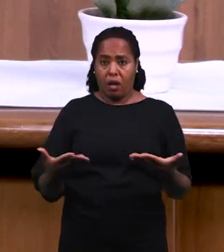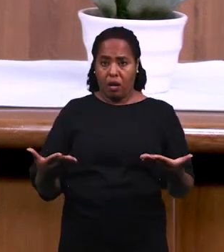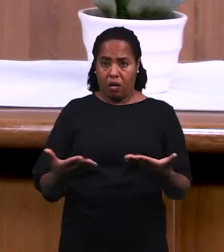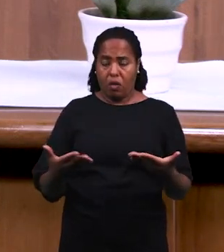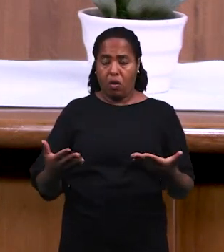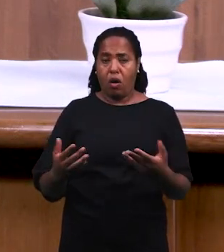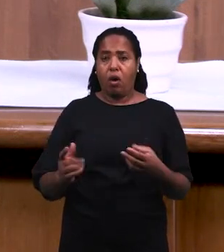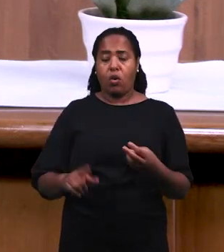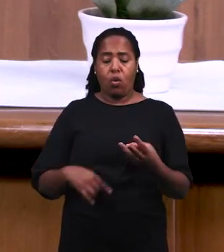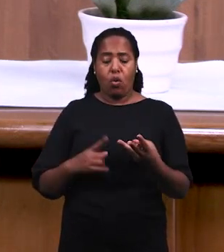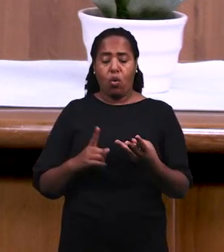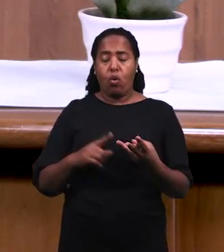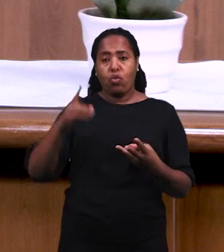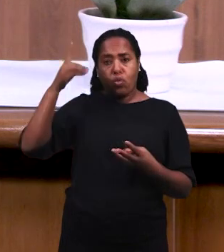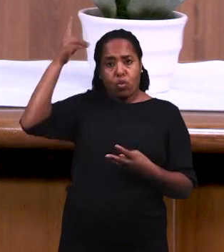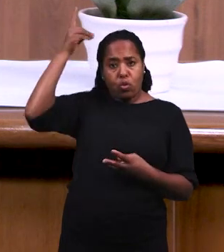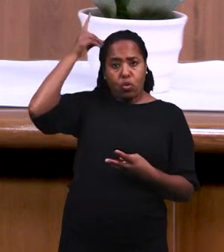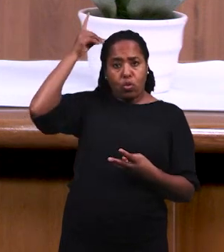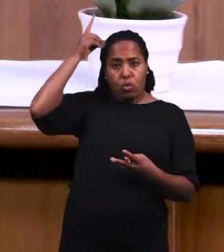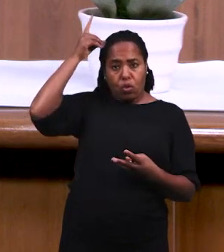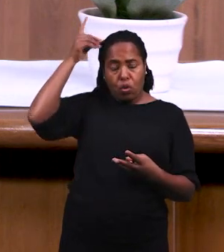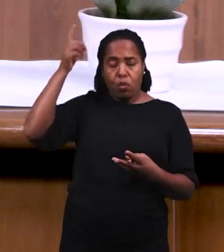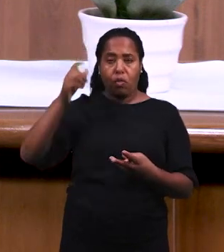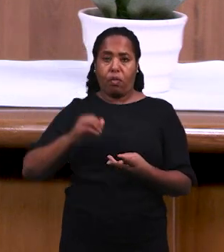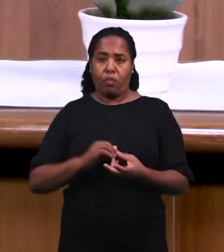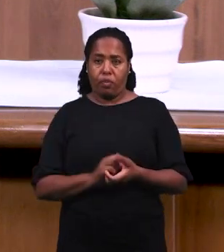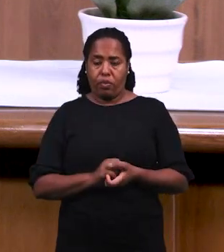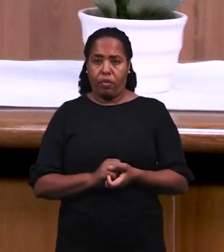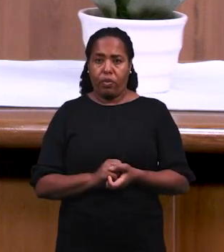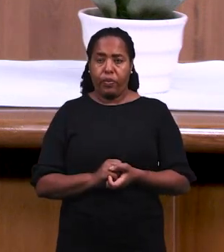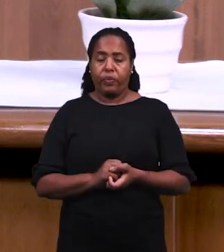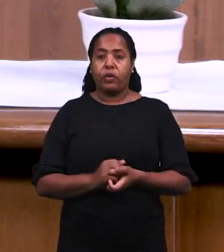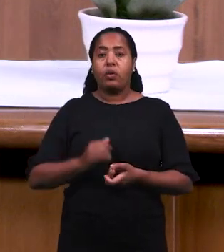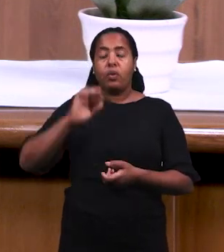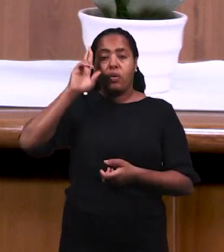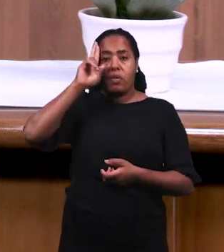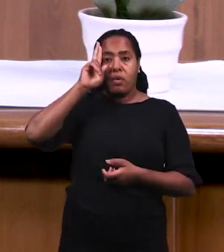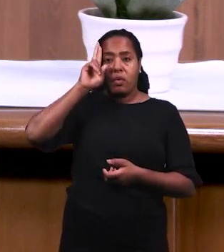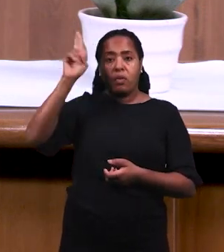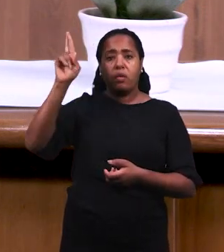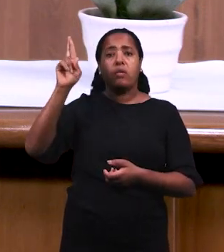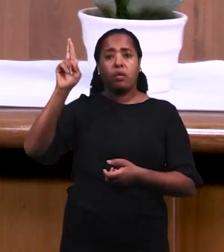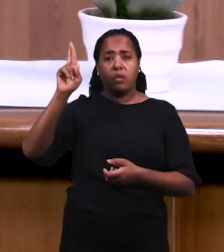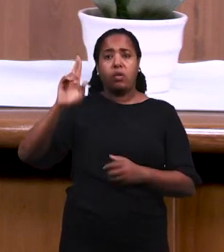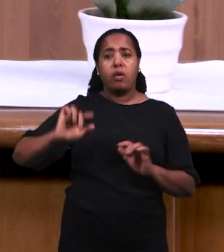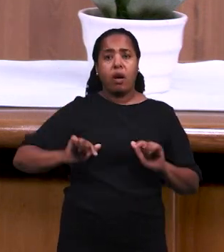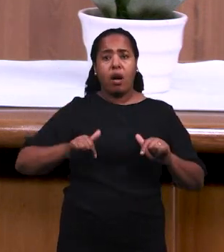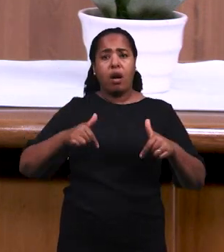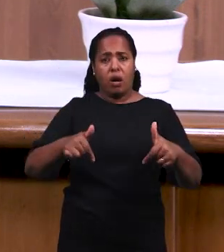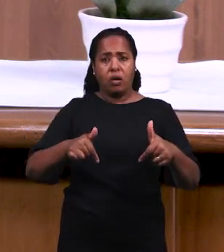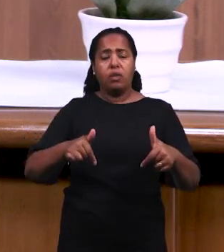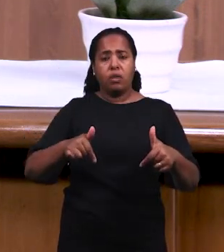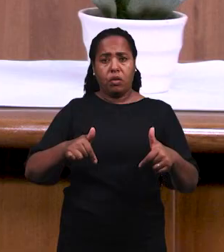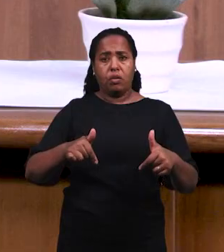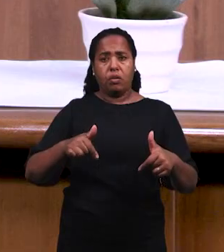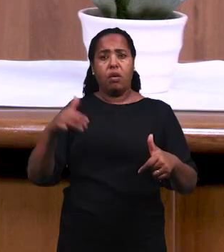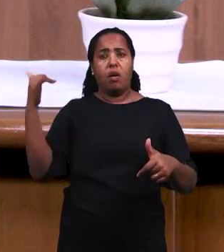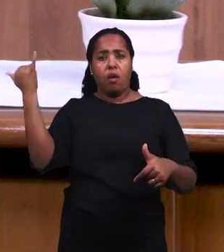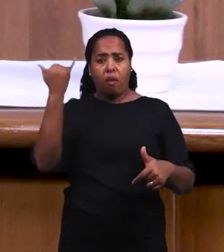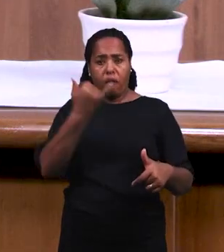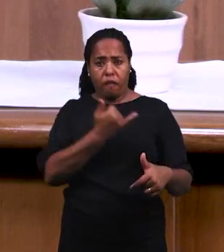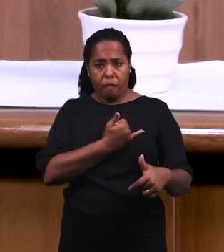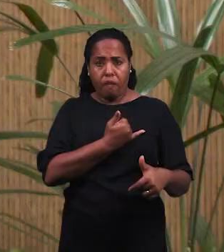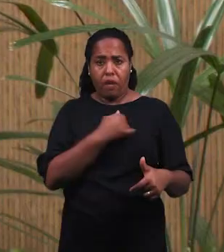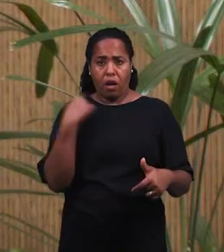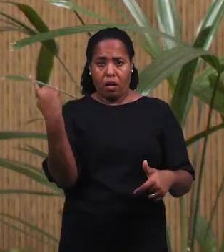Сейчас мы послушаем еще некоторые духовные дары. И Господь будет действовать,